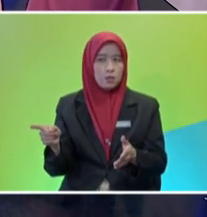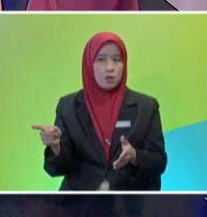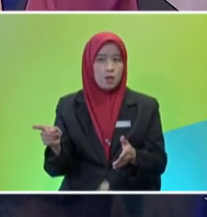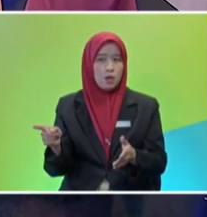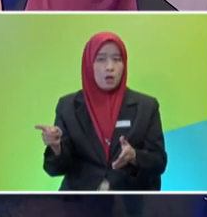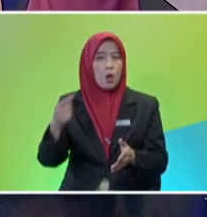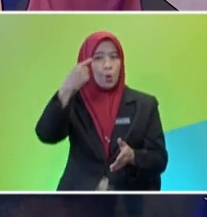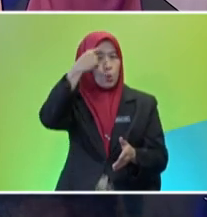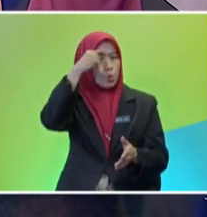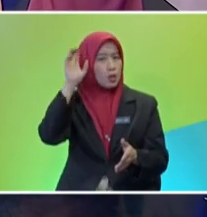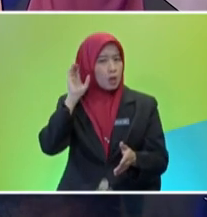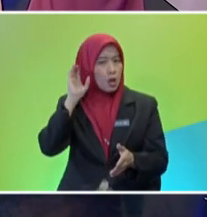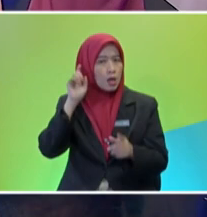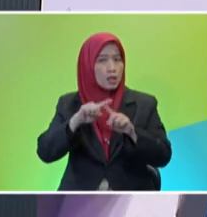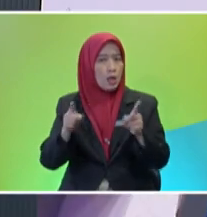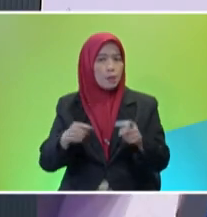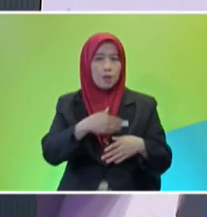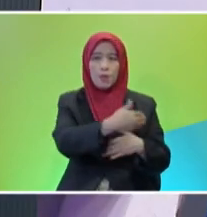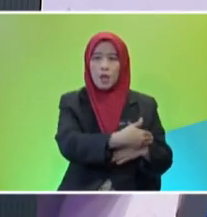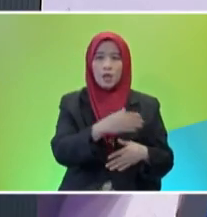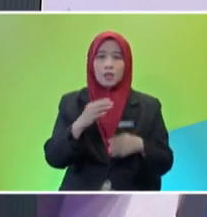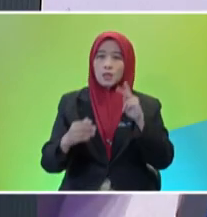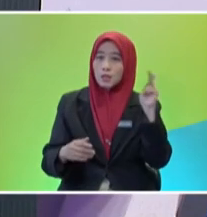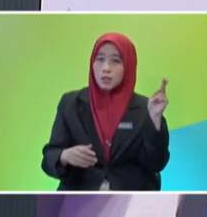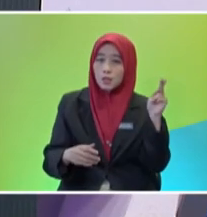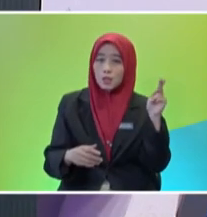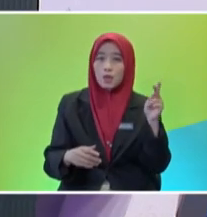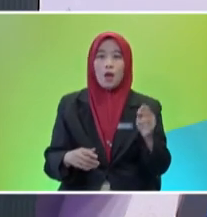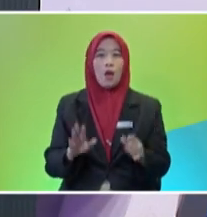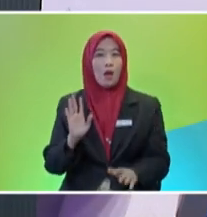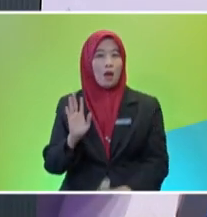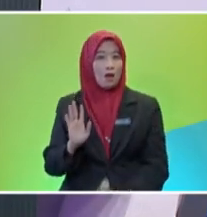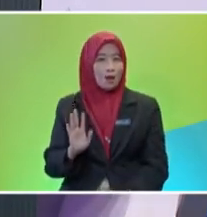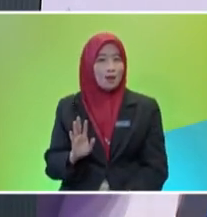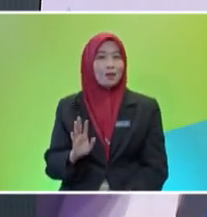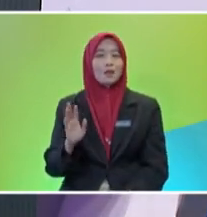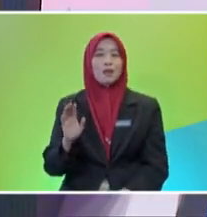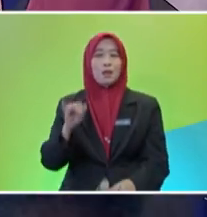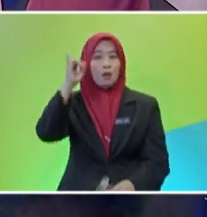Belah kiri. Dan betul ada di kiri. Mendengar. Okey, okey. Irfan buat dulu ah.